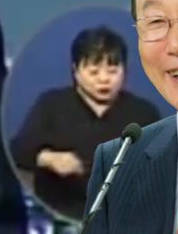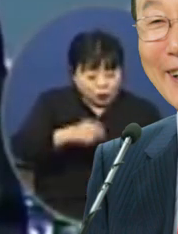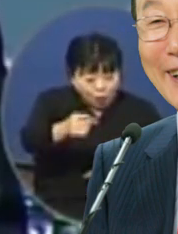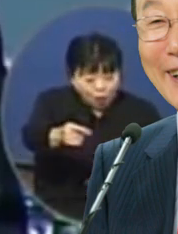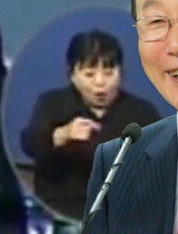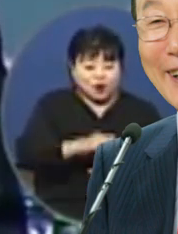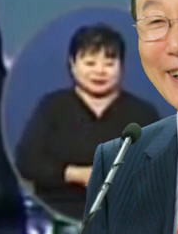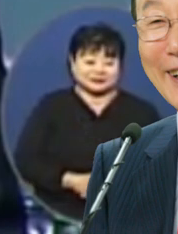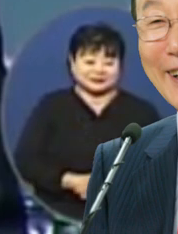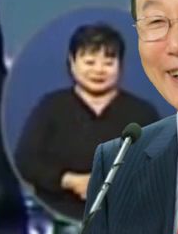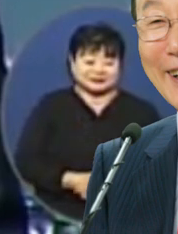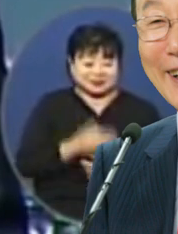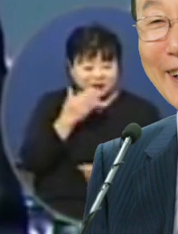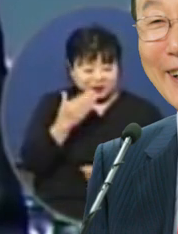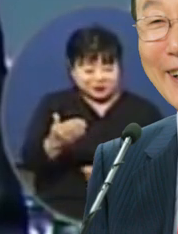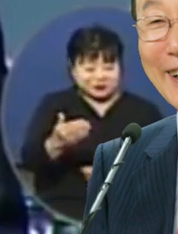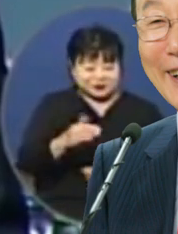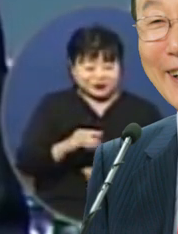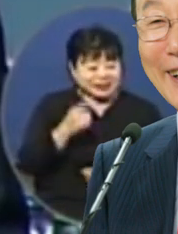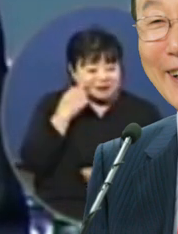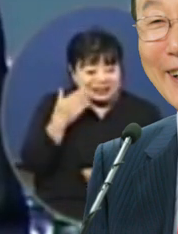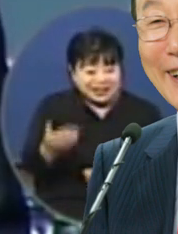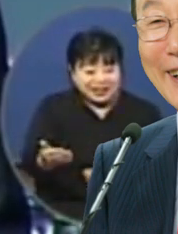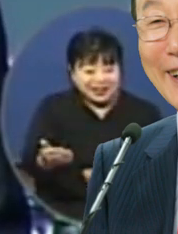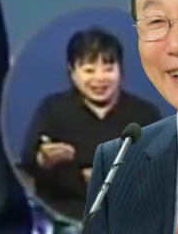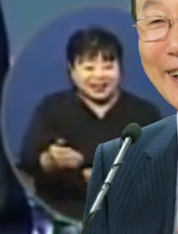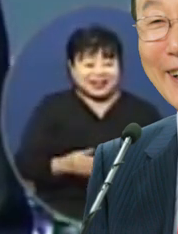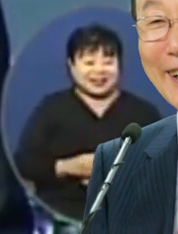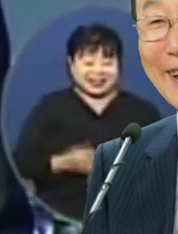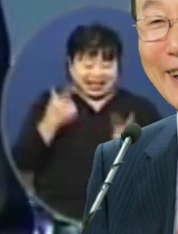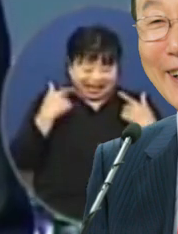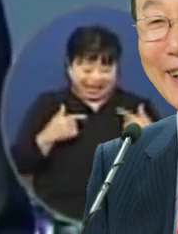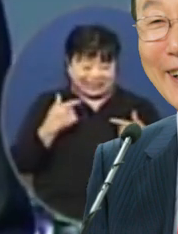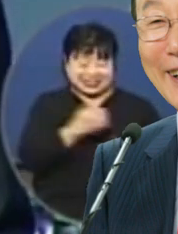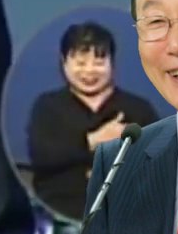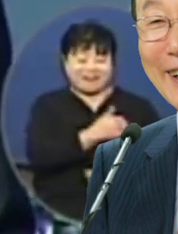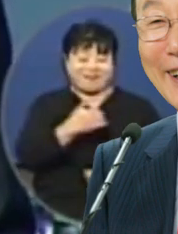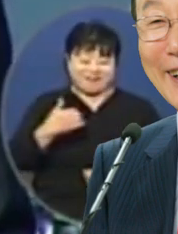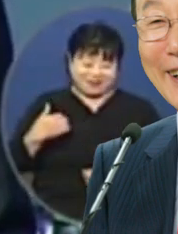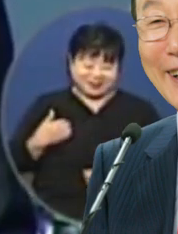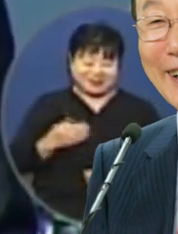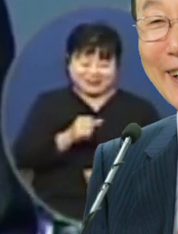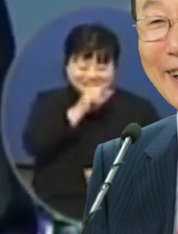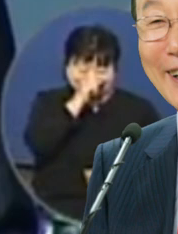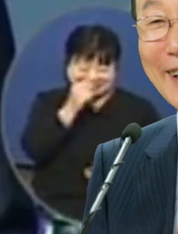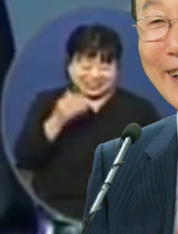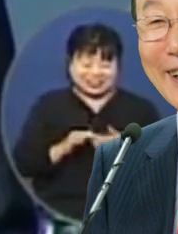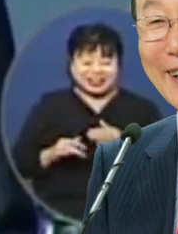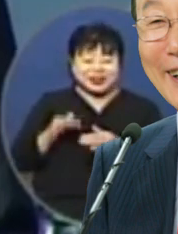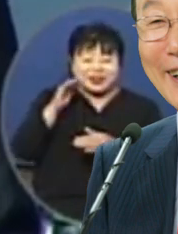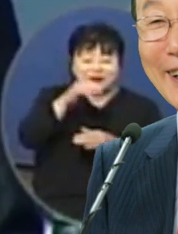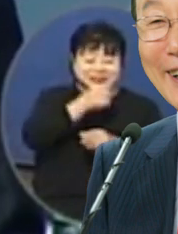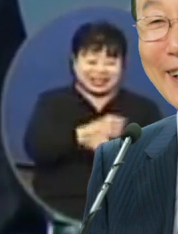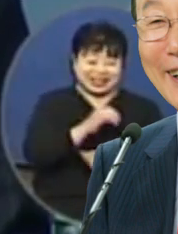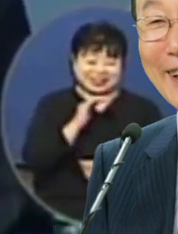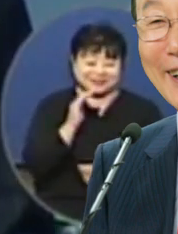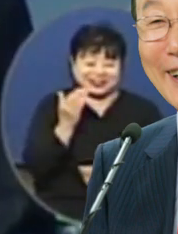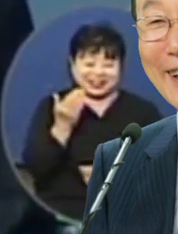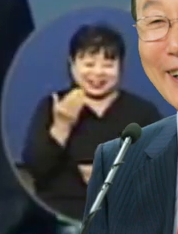풀어놓으면 여러분은 어떻게 되겠습니까? 모든 일이 항상 모든 것이 능력하여 모든 착한 일을 넘치게 하게 된다.